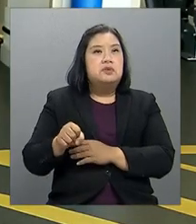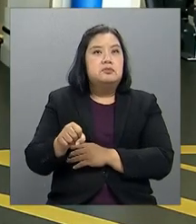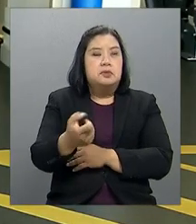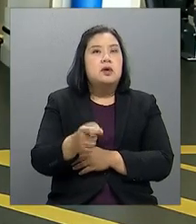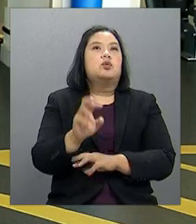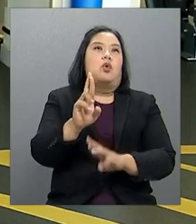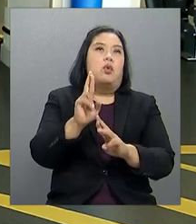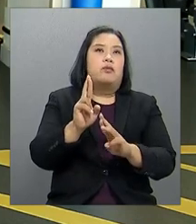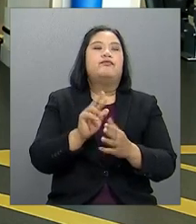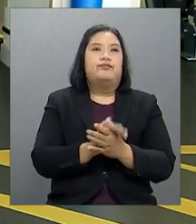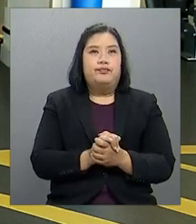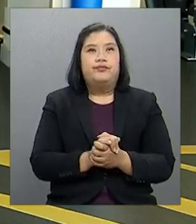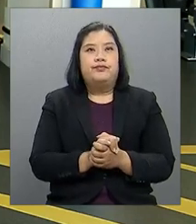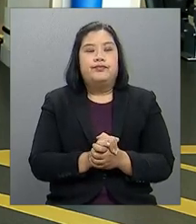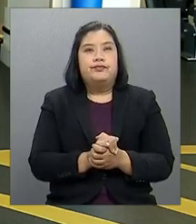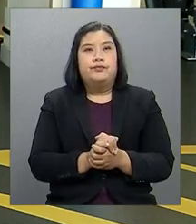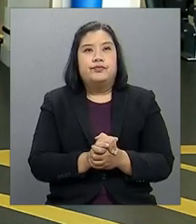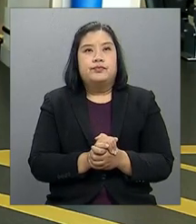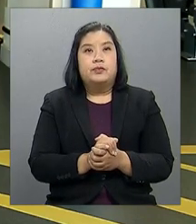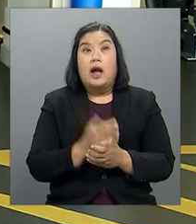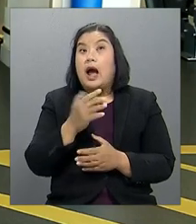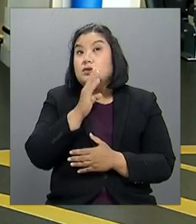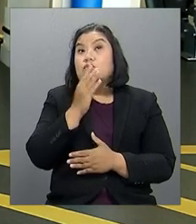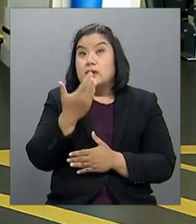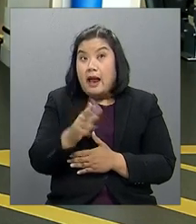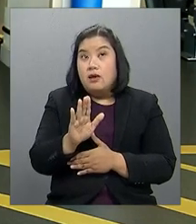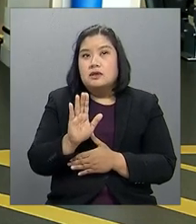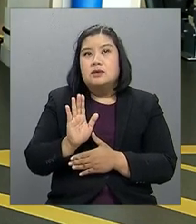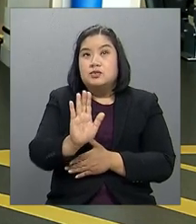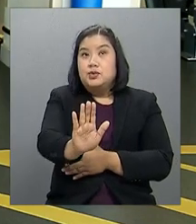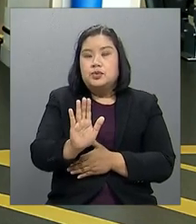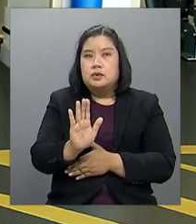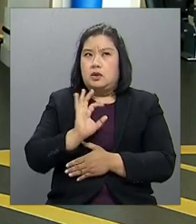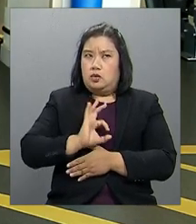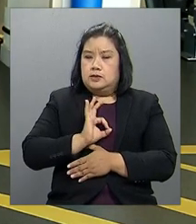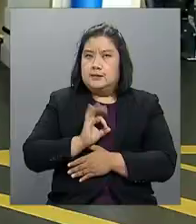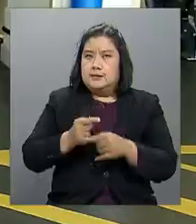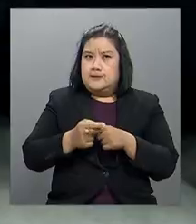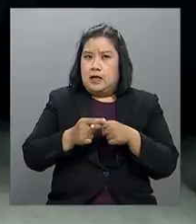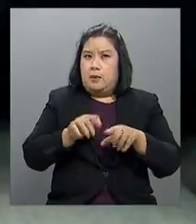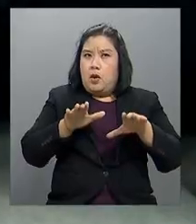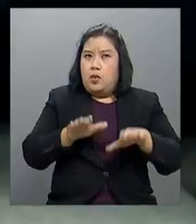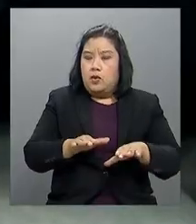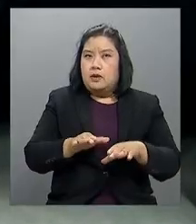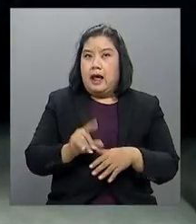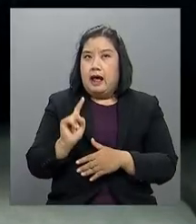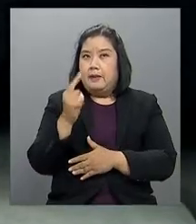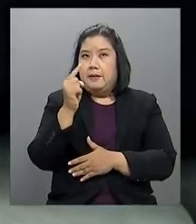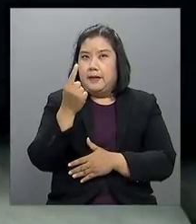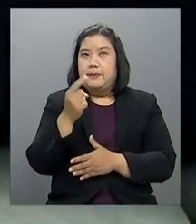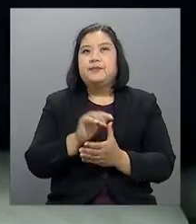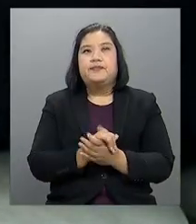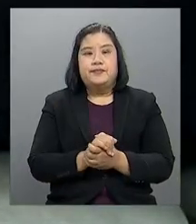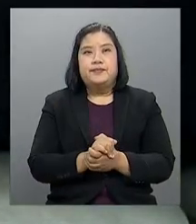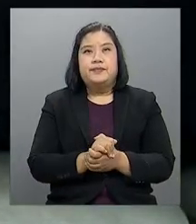ะพอขยับอันนี้ได้แล้วอาการเจ็บเริ่มลดลงนะคะเราจะให้เริ่มงอเล็กน้อยแล้วก็เหยียดออ